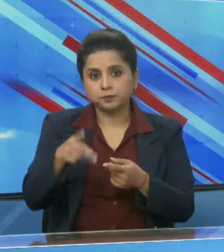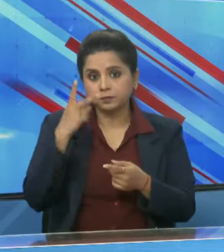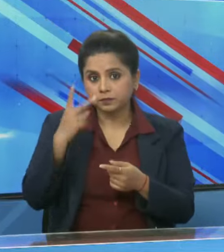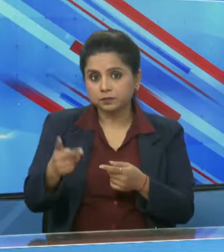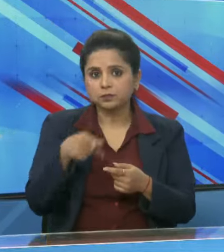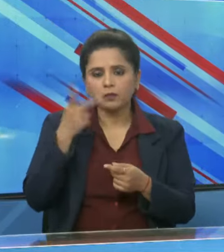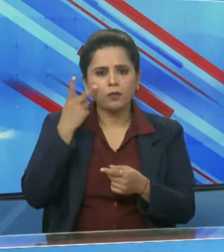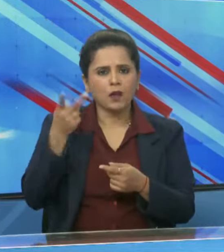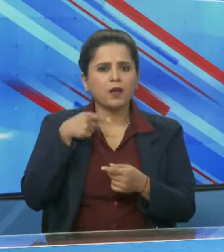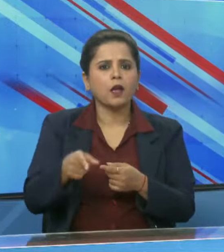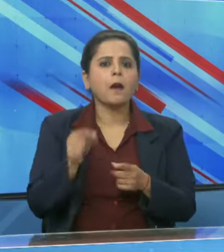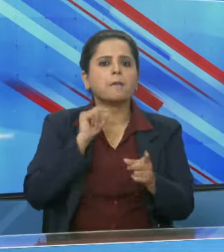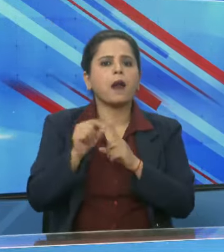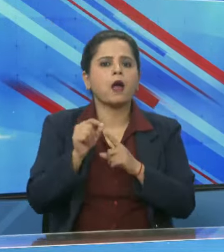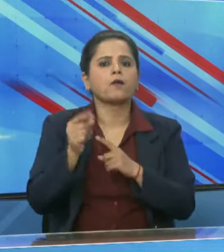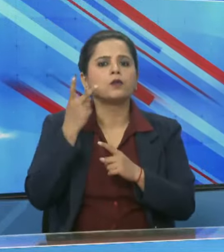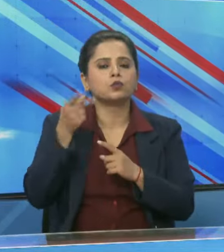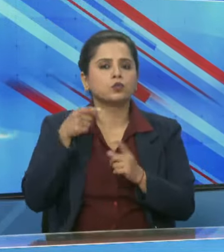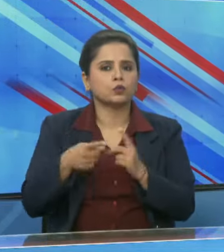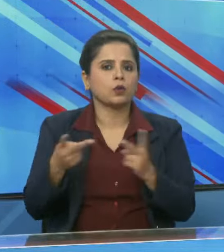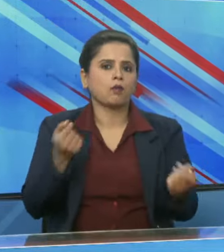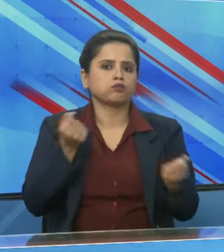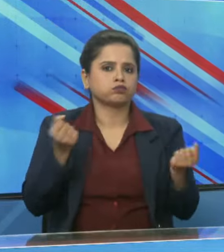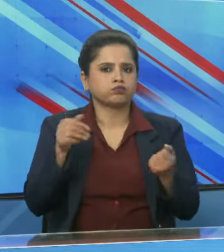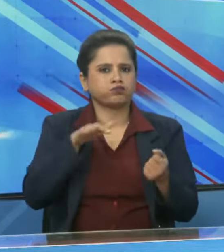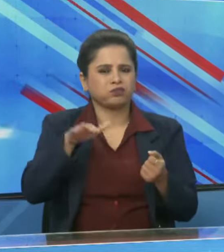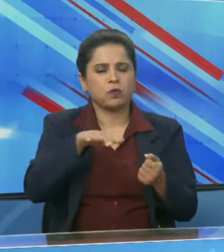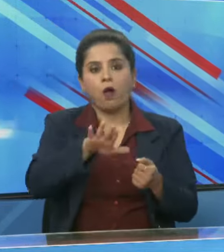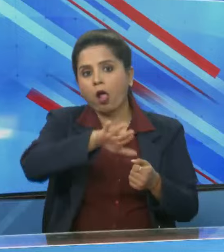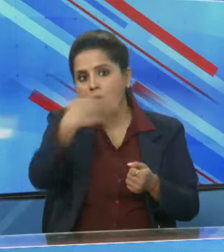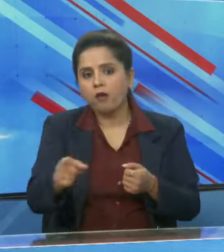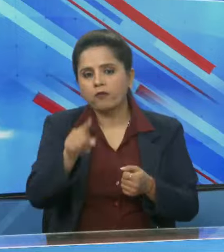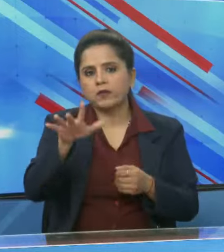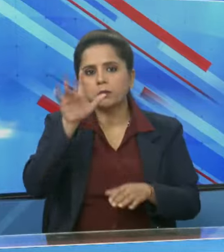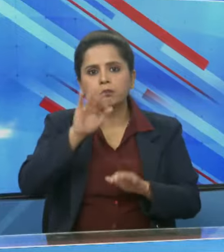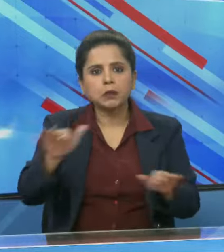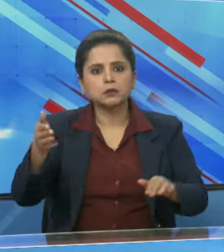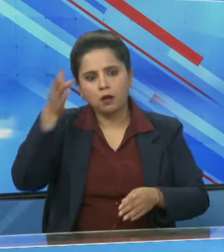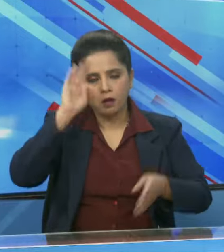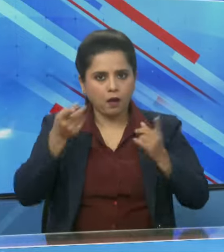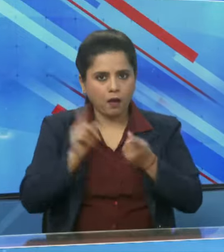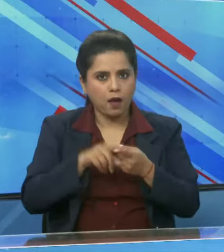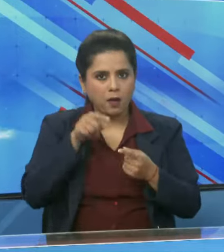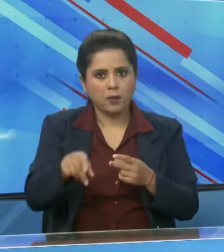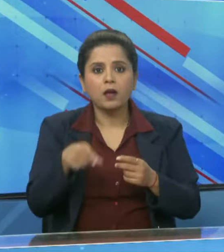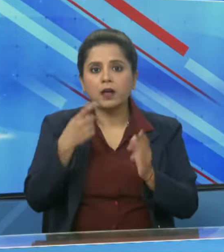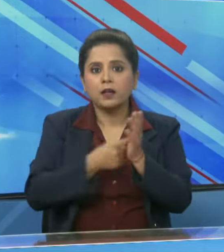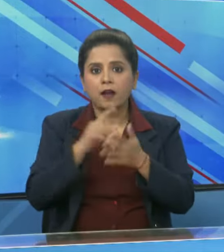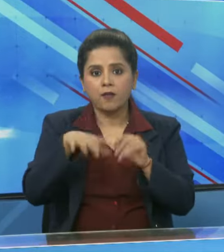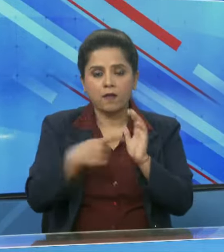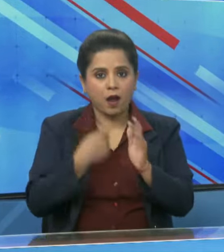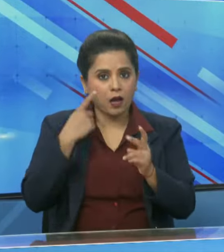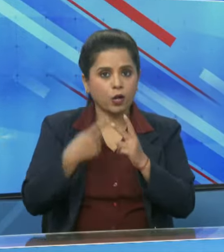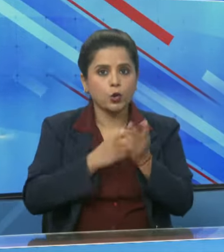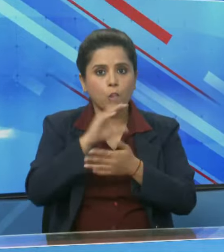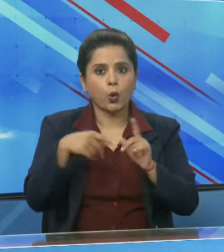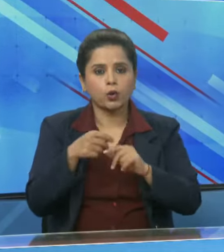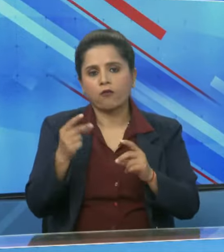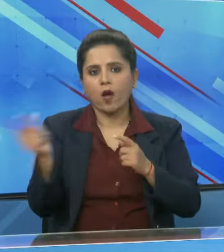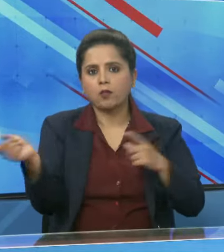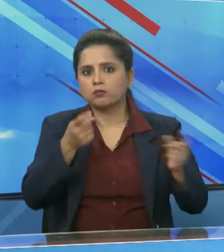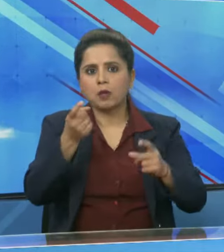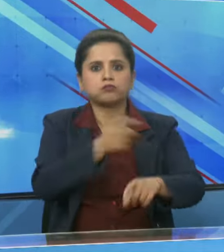बस एक पब्लिक स्कूल की बस थी। हादसे में करीब 15 बच्चे घायल भी हुए हैं। घायलों को महेंद्रगढ़, रेवाड़ी और रोहतक रेफर कर दिया